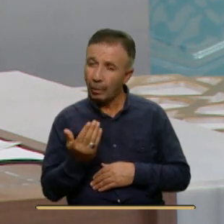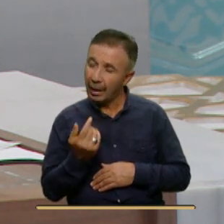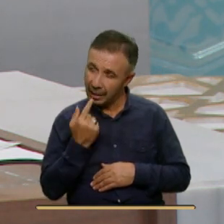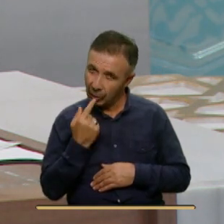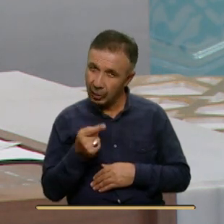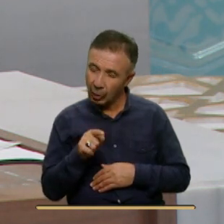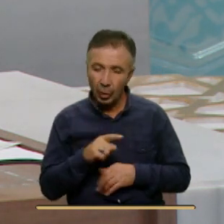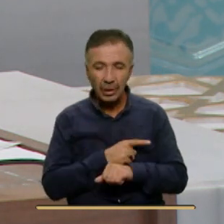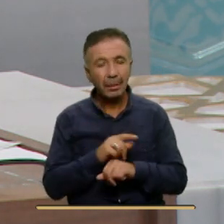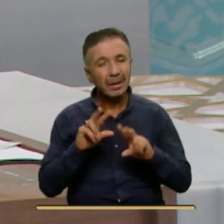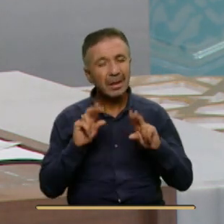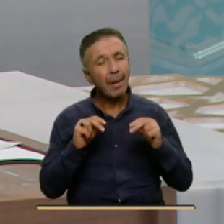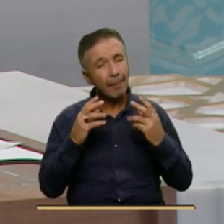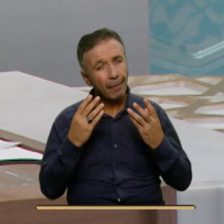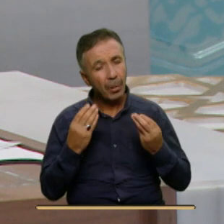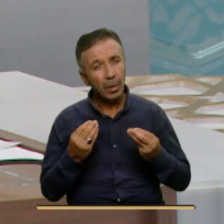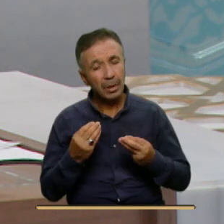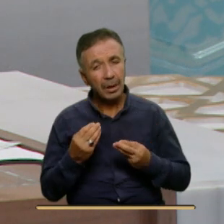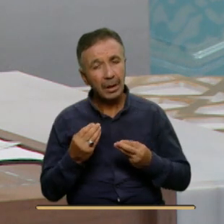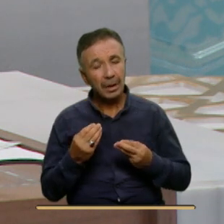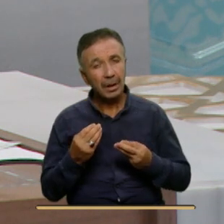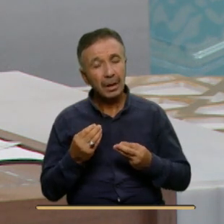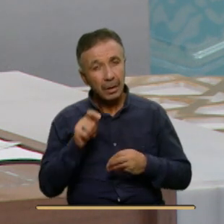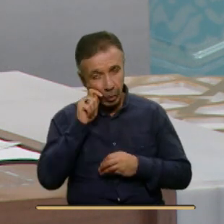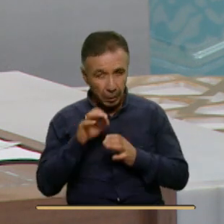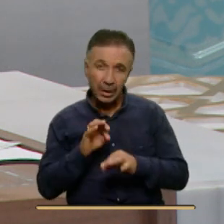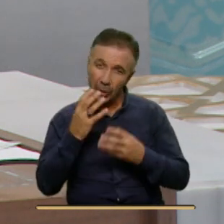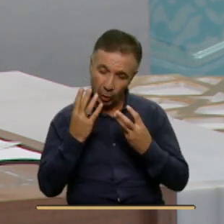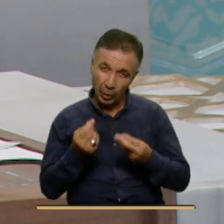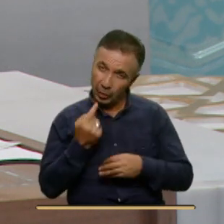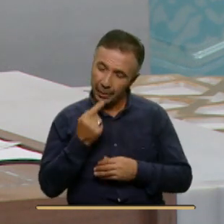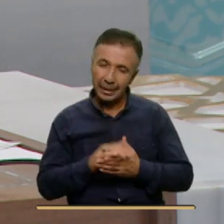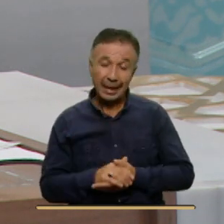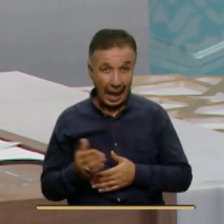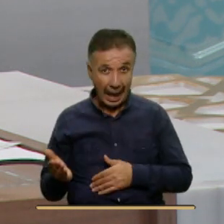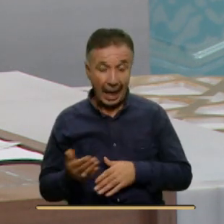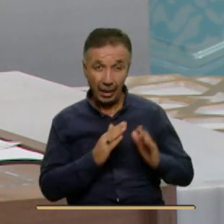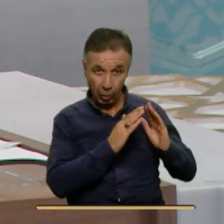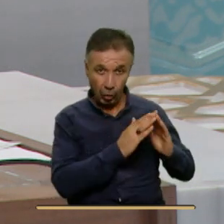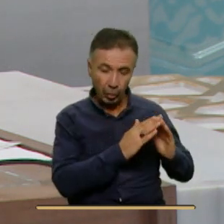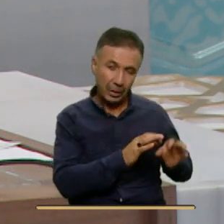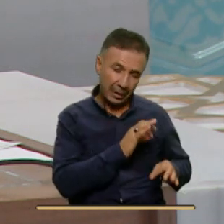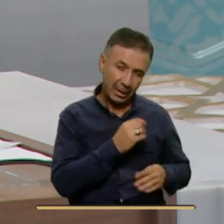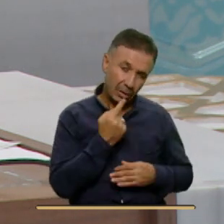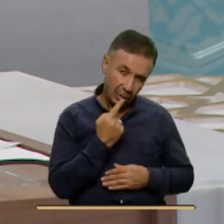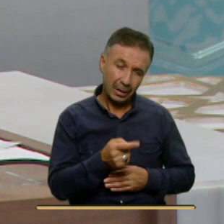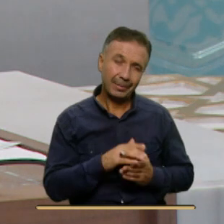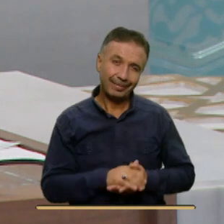o zaman kamil anlamda biz Müslüman olmuşuz demektir. Eğer komşumuz diyorsa ki,